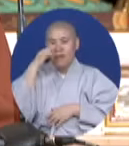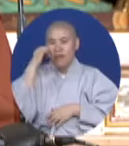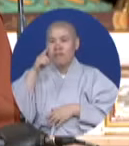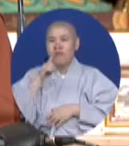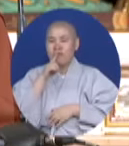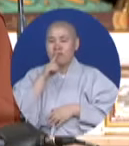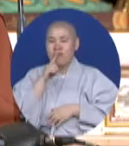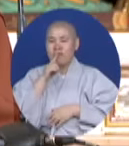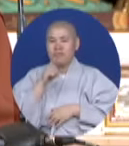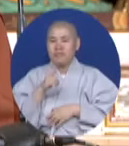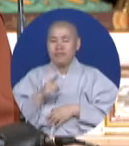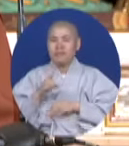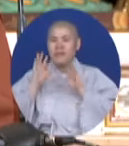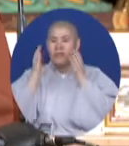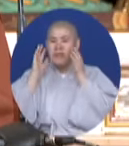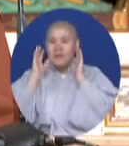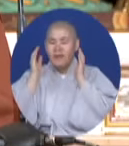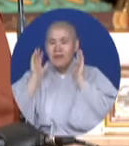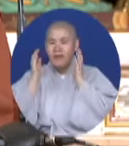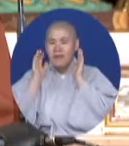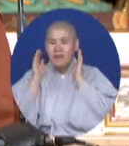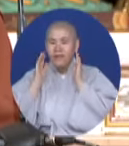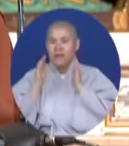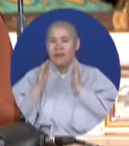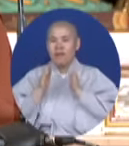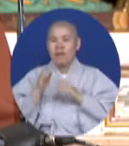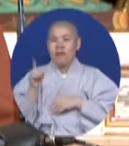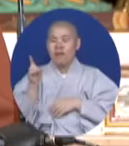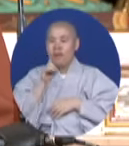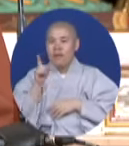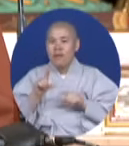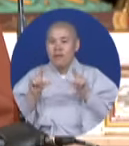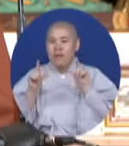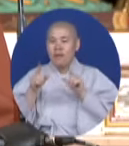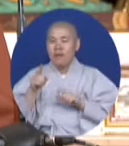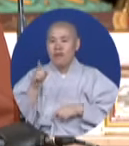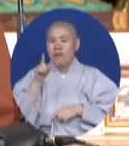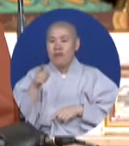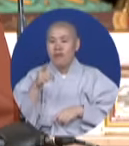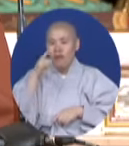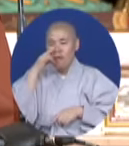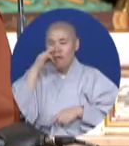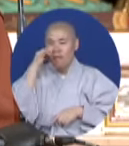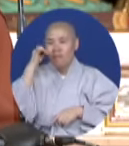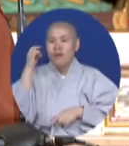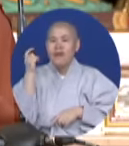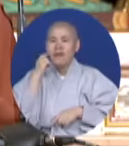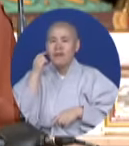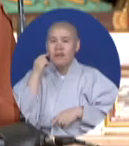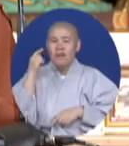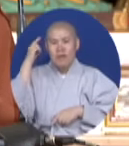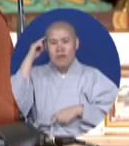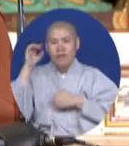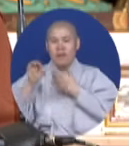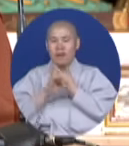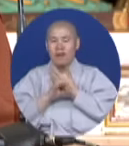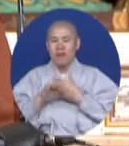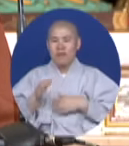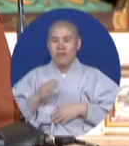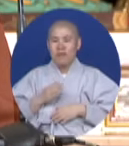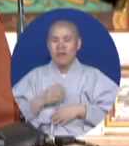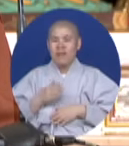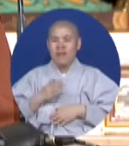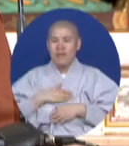어린아이가 어느 사이에 아 이 엄마는 가짜 엄마다 이러세요. 왜냐하면 워낙 자기가 하려는 거 다